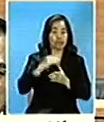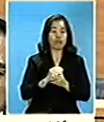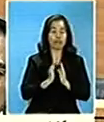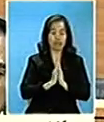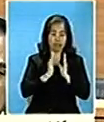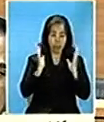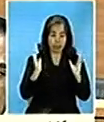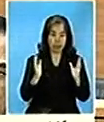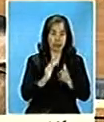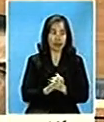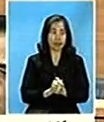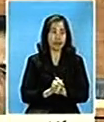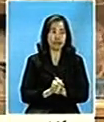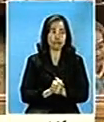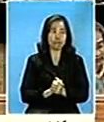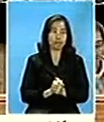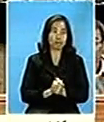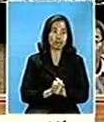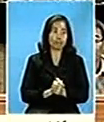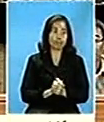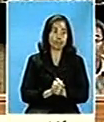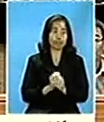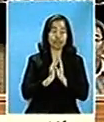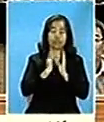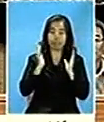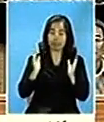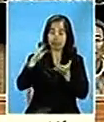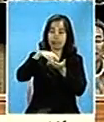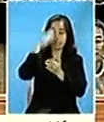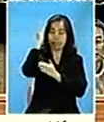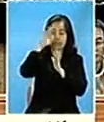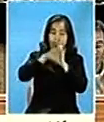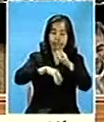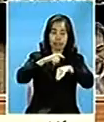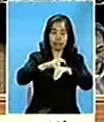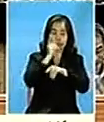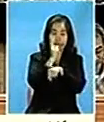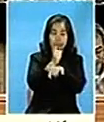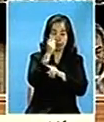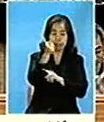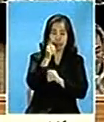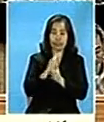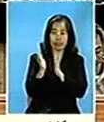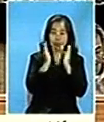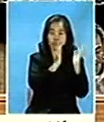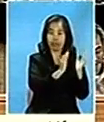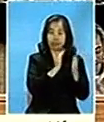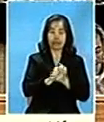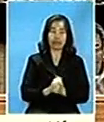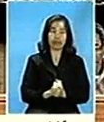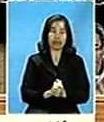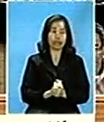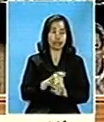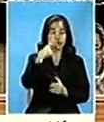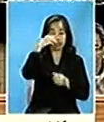ค่ะ ขอบคุณท่านกิรณาครับรักษาเวลาดีมากนะครับท่านใดไม่อยู่ในห้องประชุมนะครับผมก็